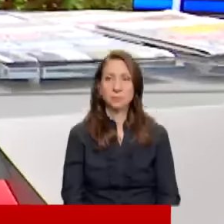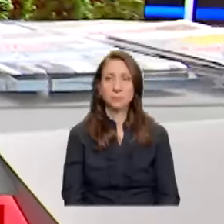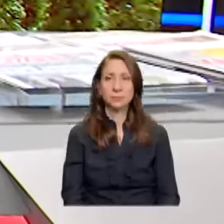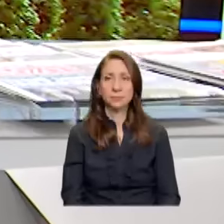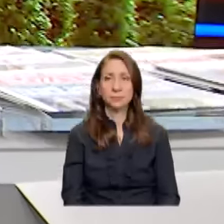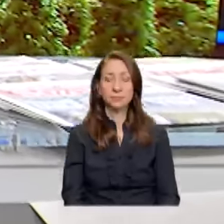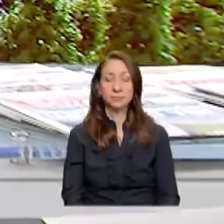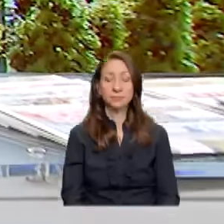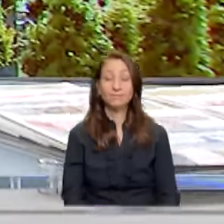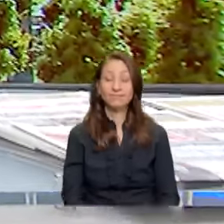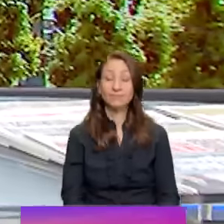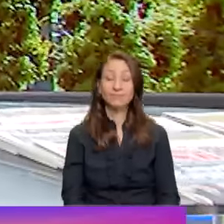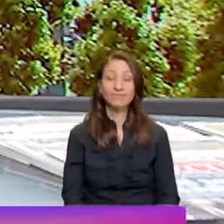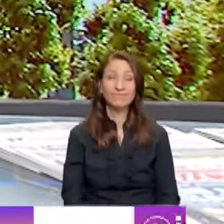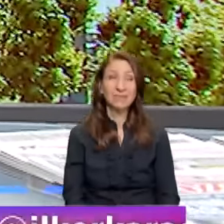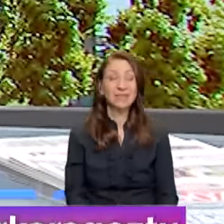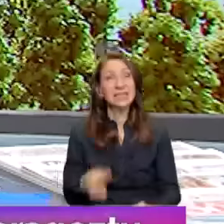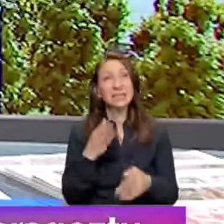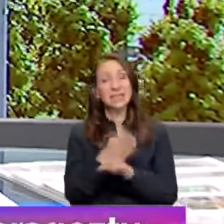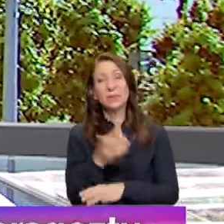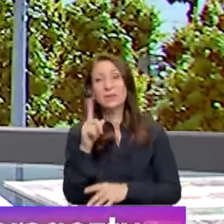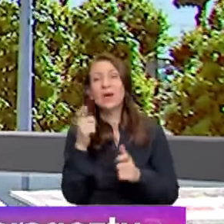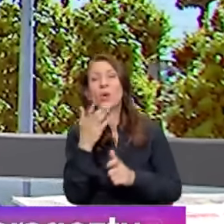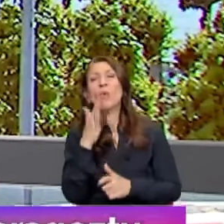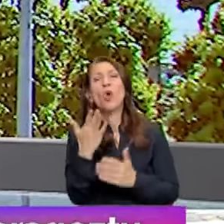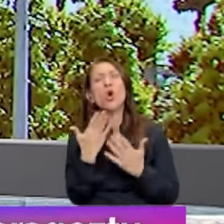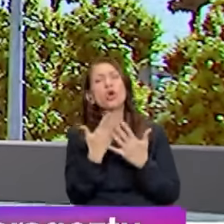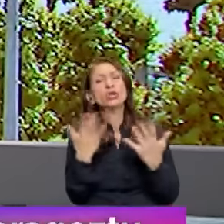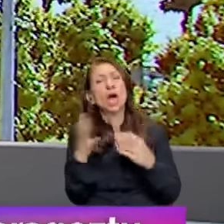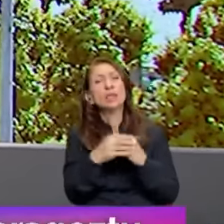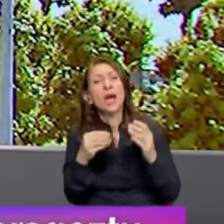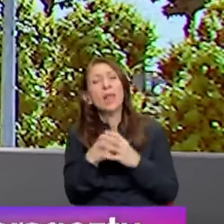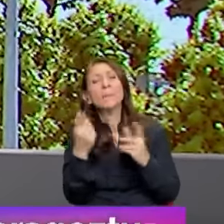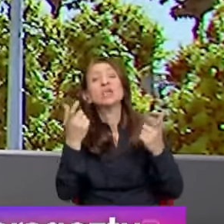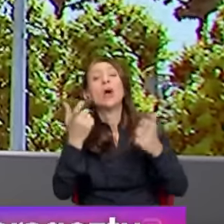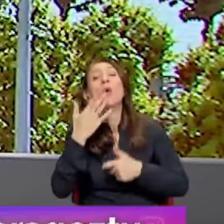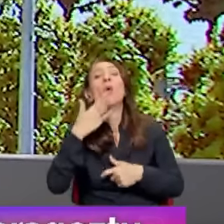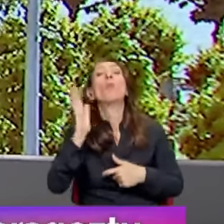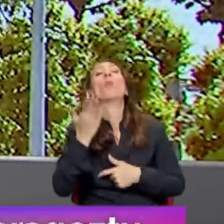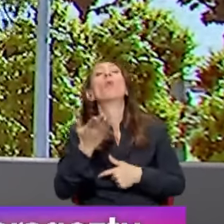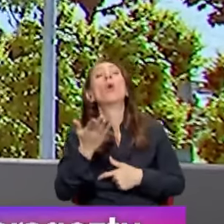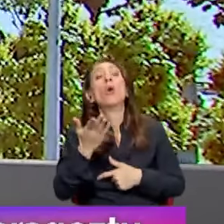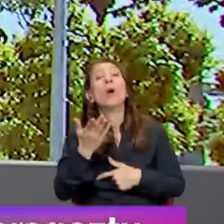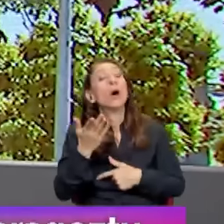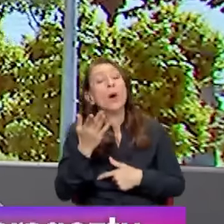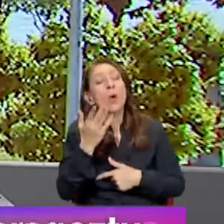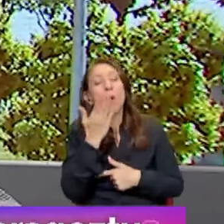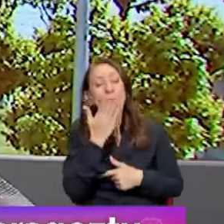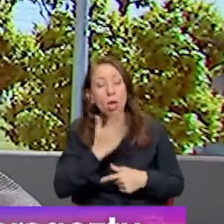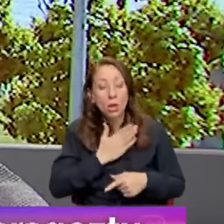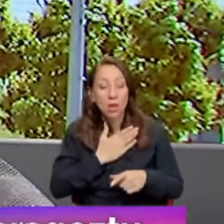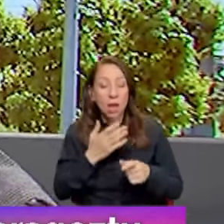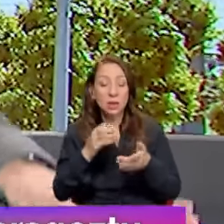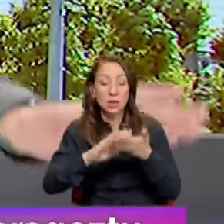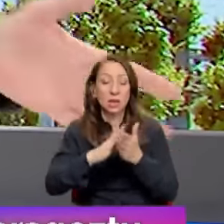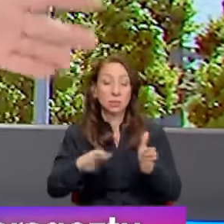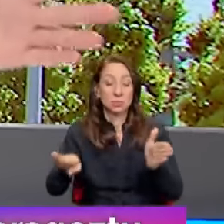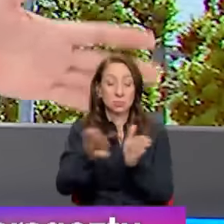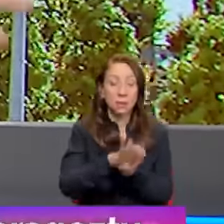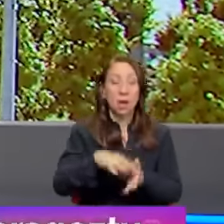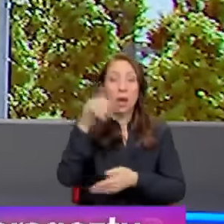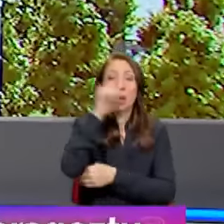geçemiyoruz gerçekten ama ya başka yer mi yok koskoca Adana'da başka yer mi bulunamadı Gelin okulun önünde işte